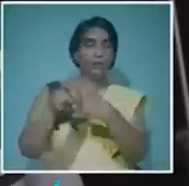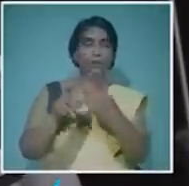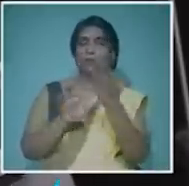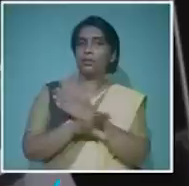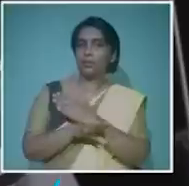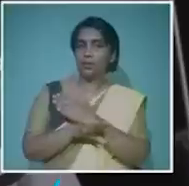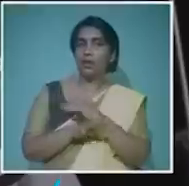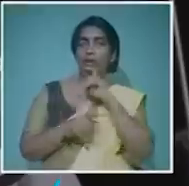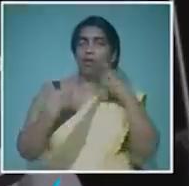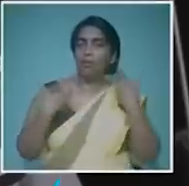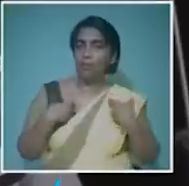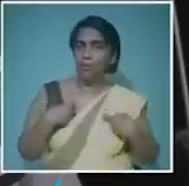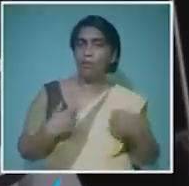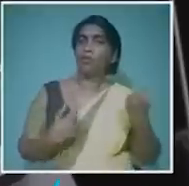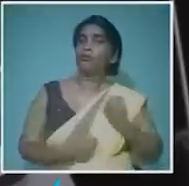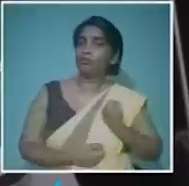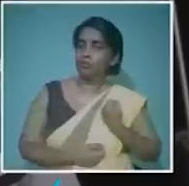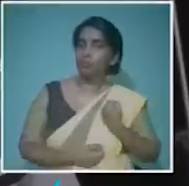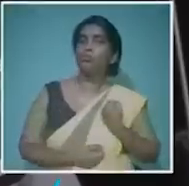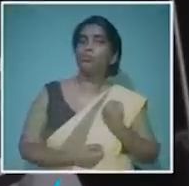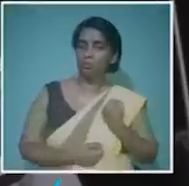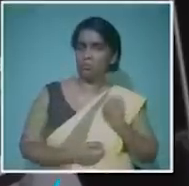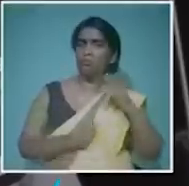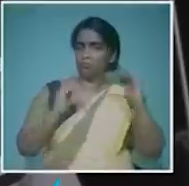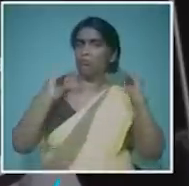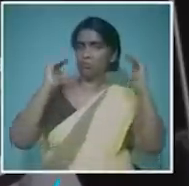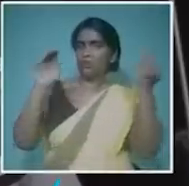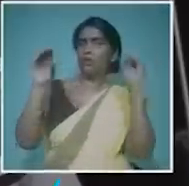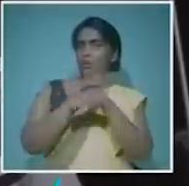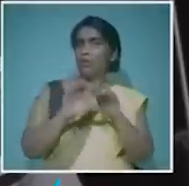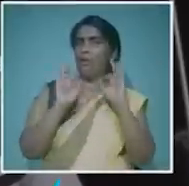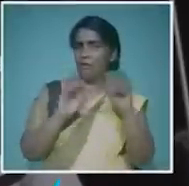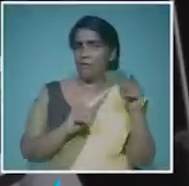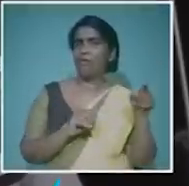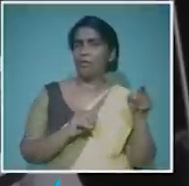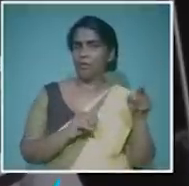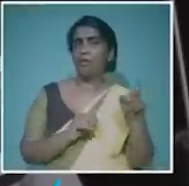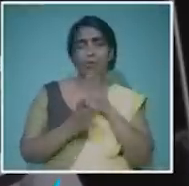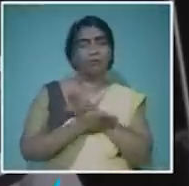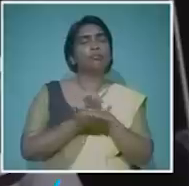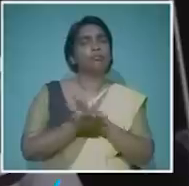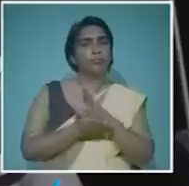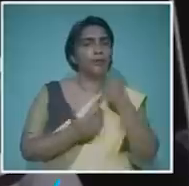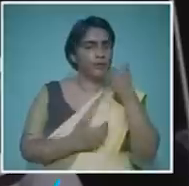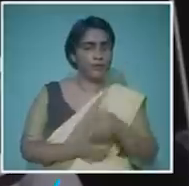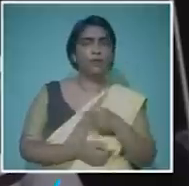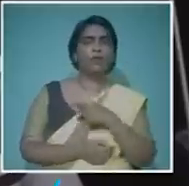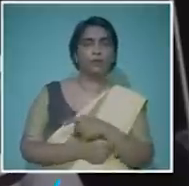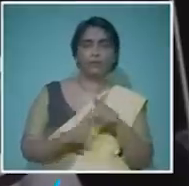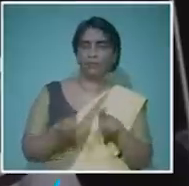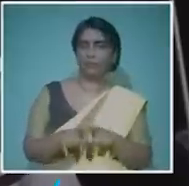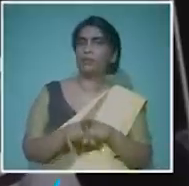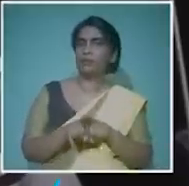අර නීතිඥයෝ වෛද්‍ය ඒගොල්ලොත් ඉතාම ඉහලින් ඒකට උචිතයි. ඒ නිසා අපි කියන්නේ ඒක නිවැරදි කිරීම අත්‍යවශ්‍යයි කියලා. අනිත් එක